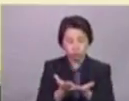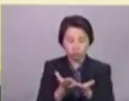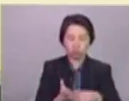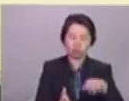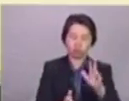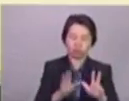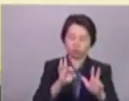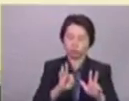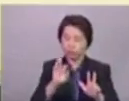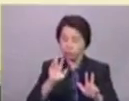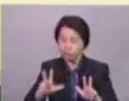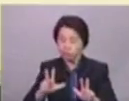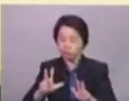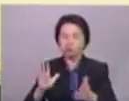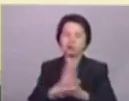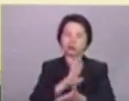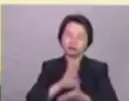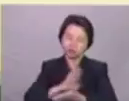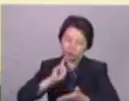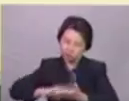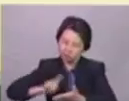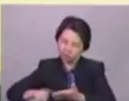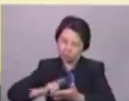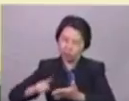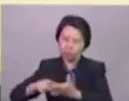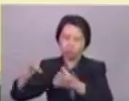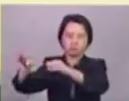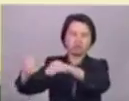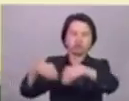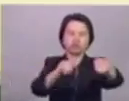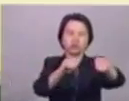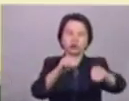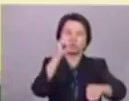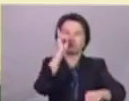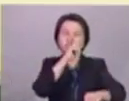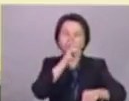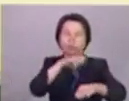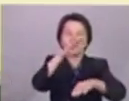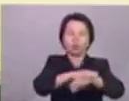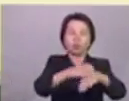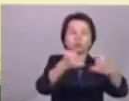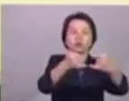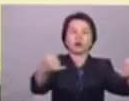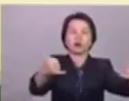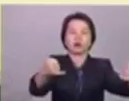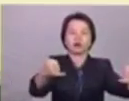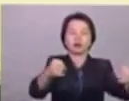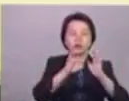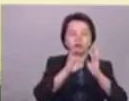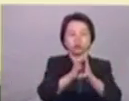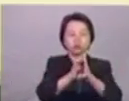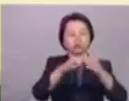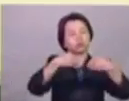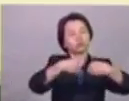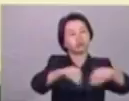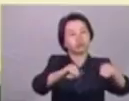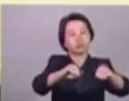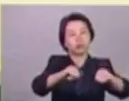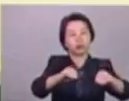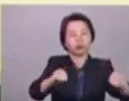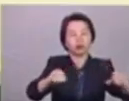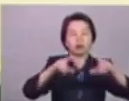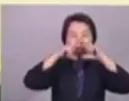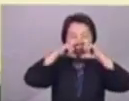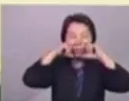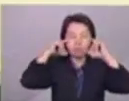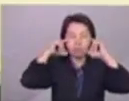393 kertas siasatan penjualan palsu atas talian, seperti penjualan penutup